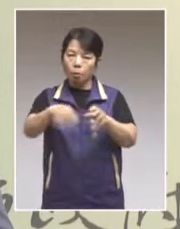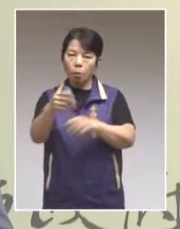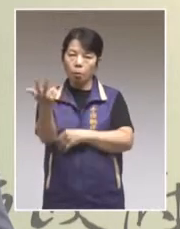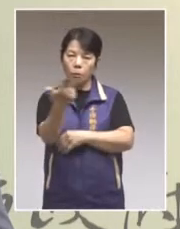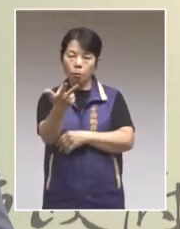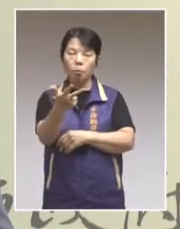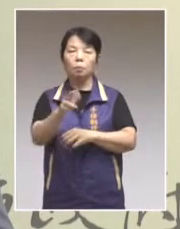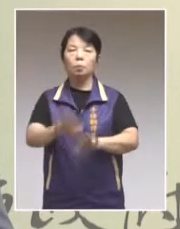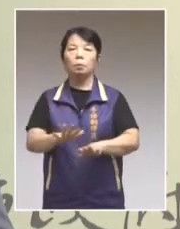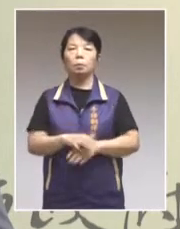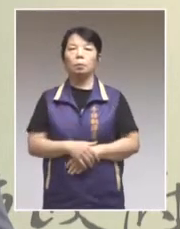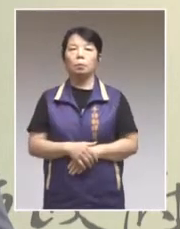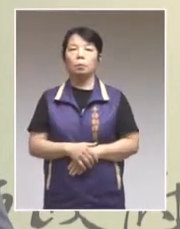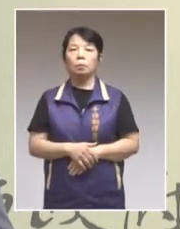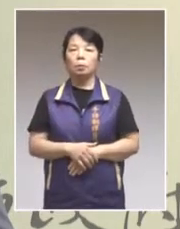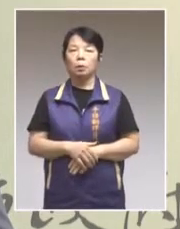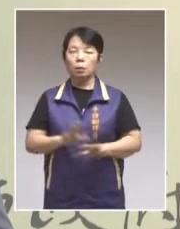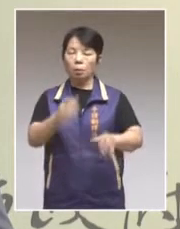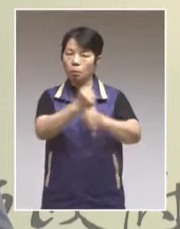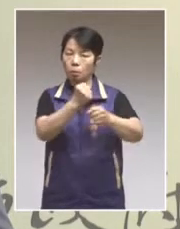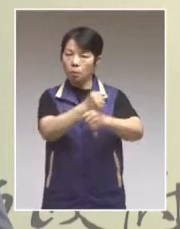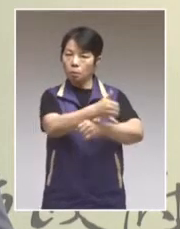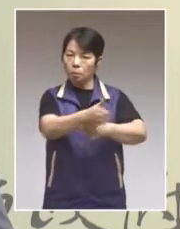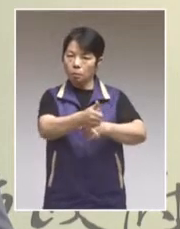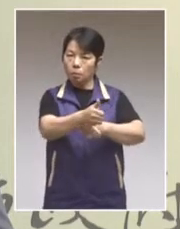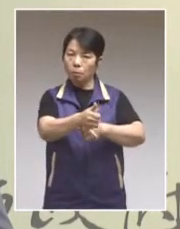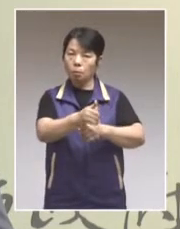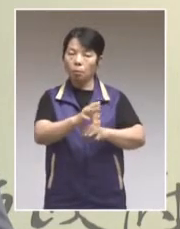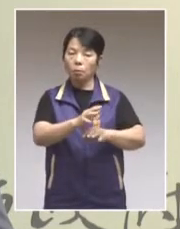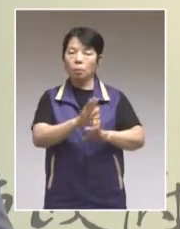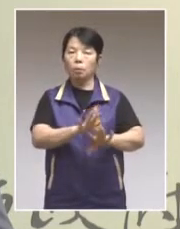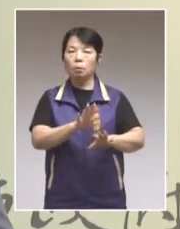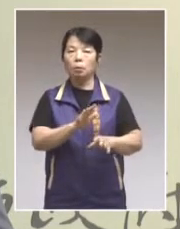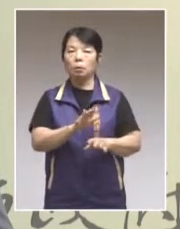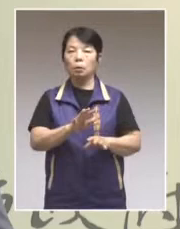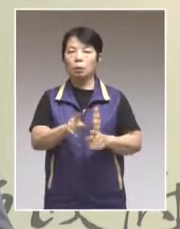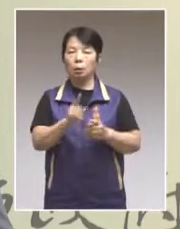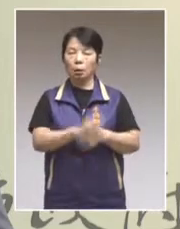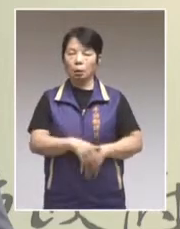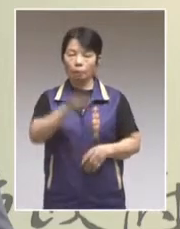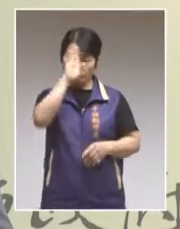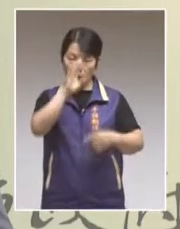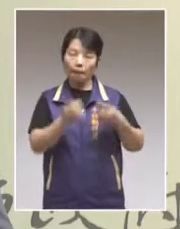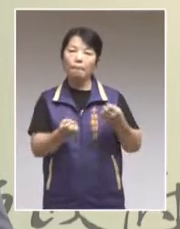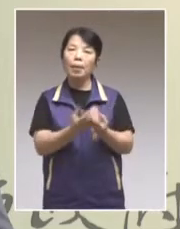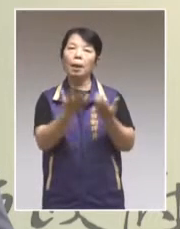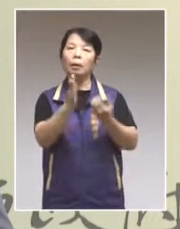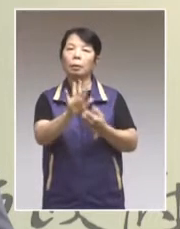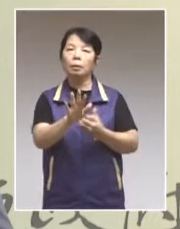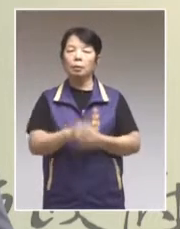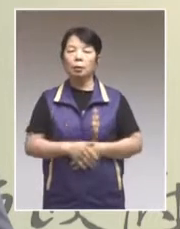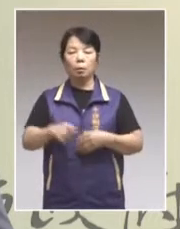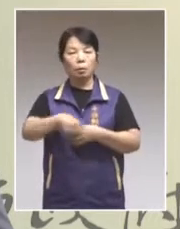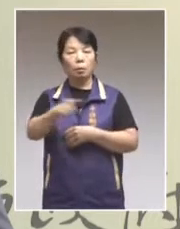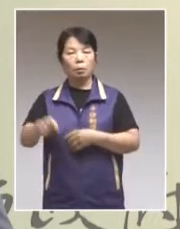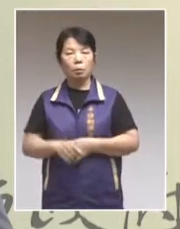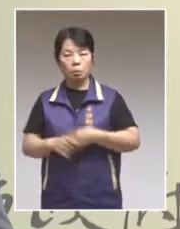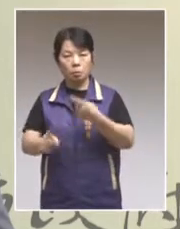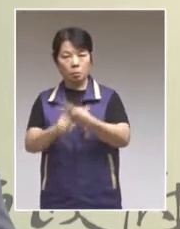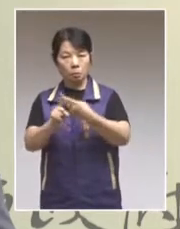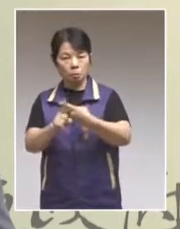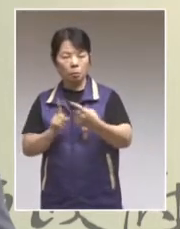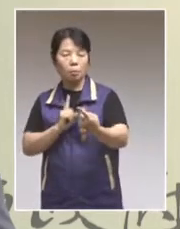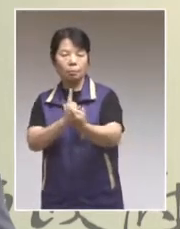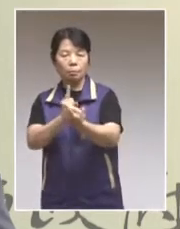中除了这个工作人员有4例是在里面发生之外，其他大概都是确诊者的足迹所